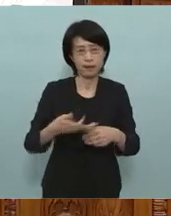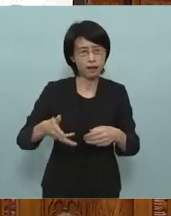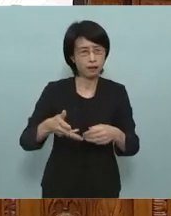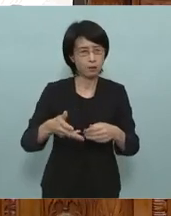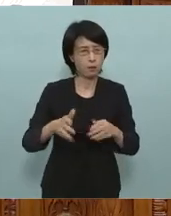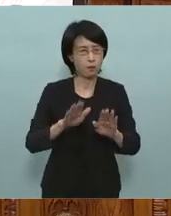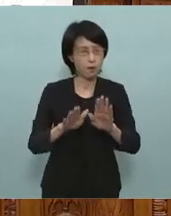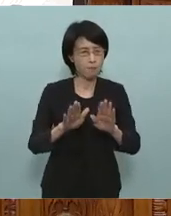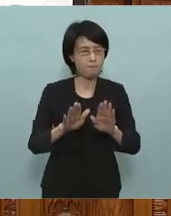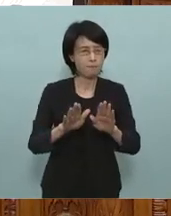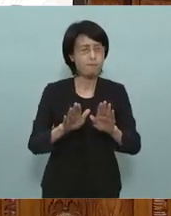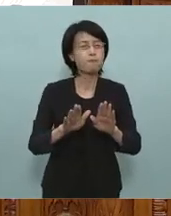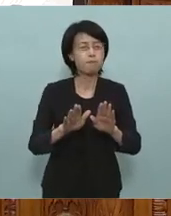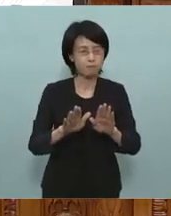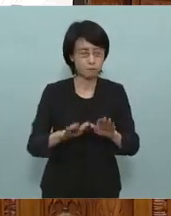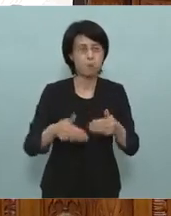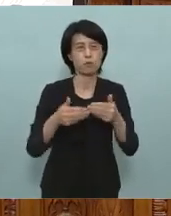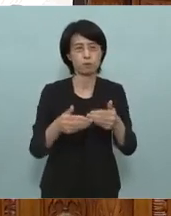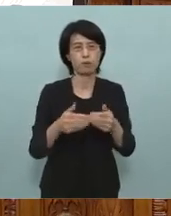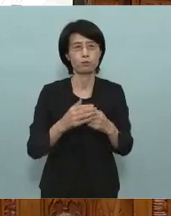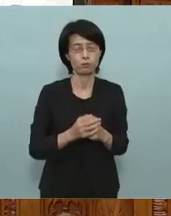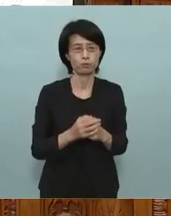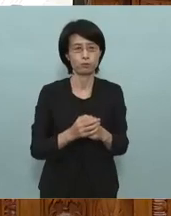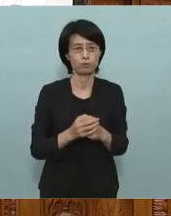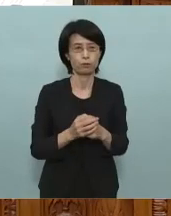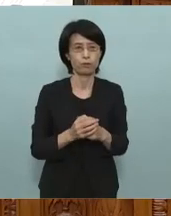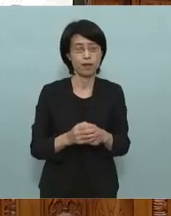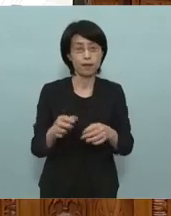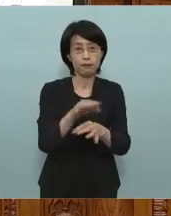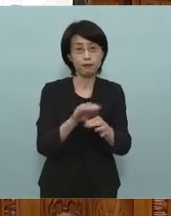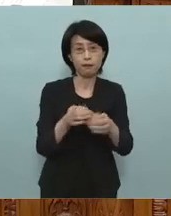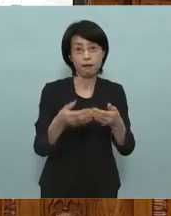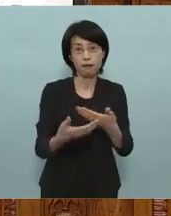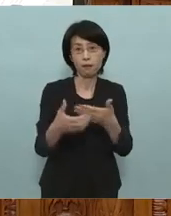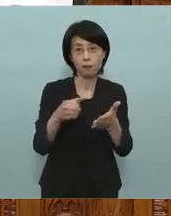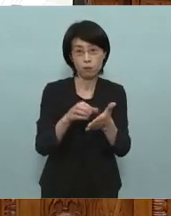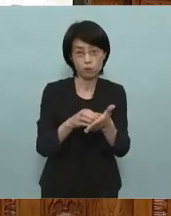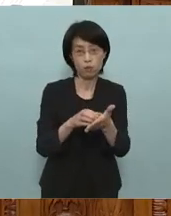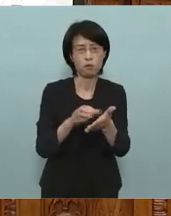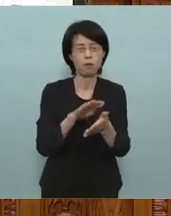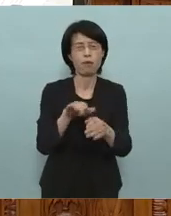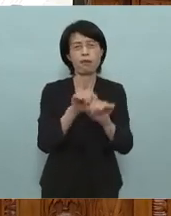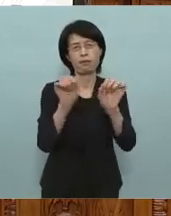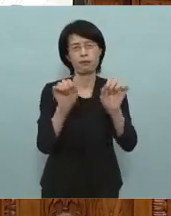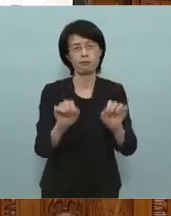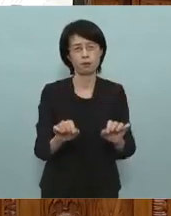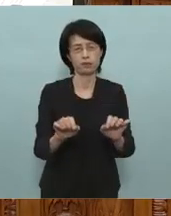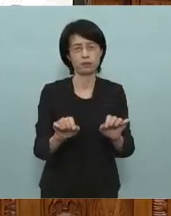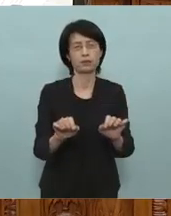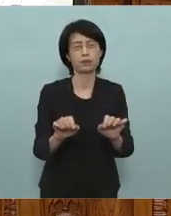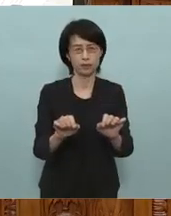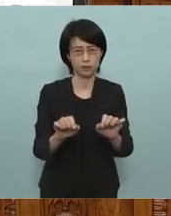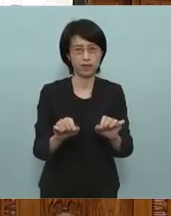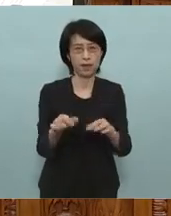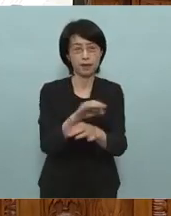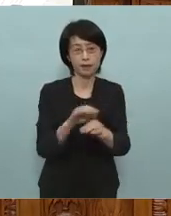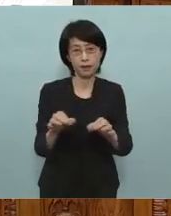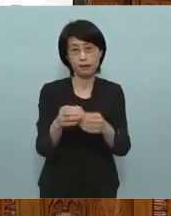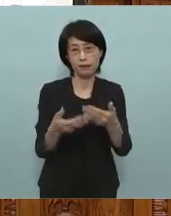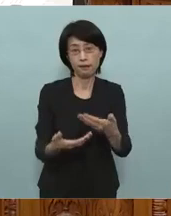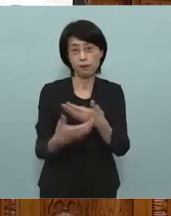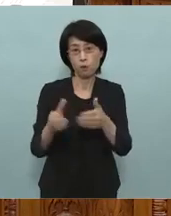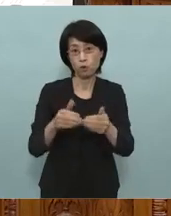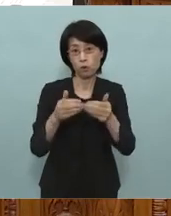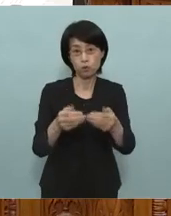の強化にも取り組みます経済安全保障も重要な課題です経済安全保障推進法